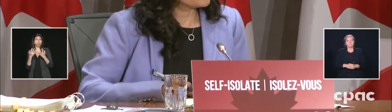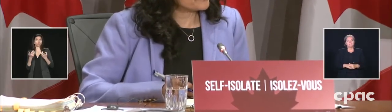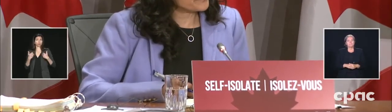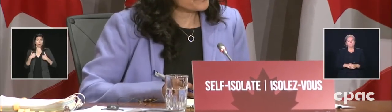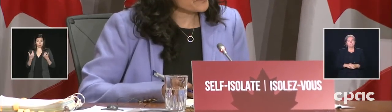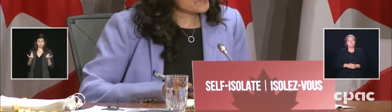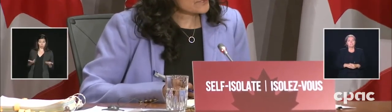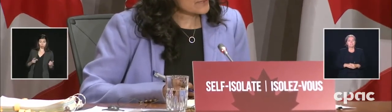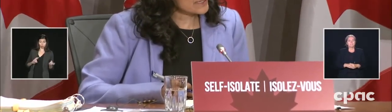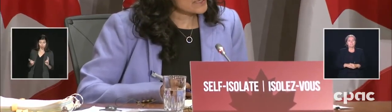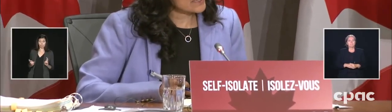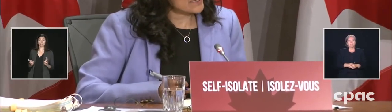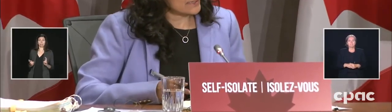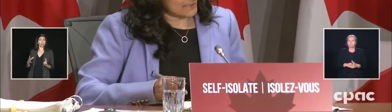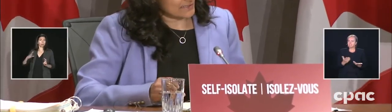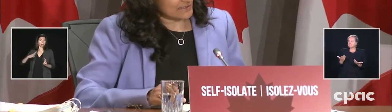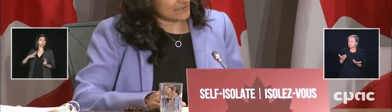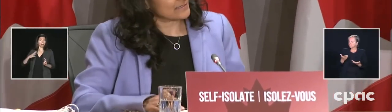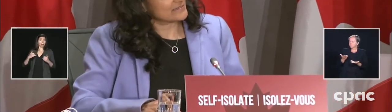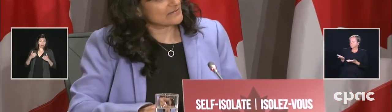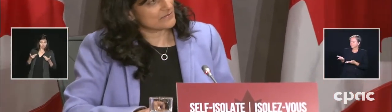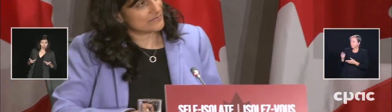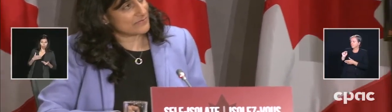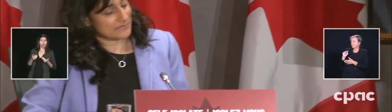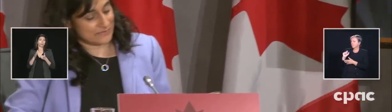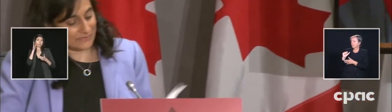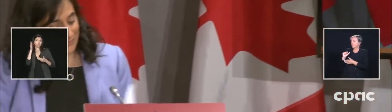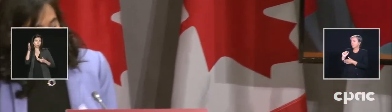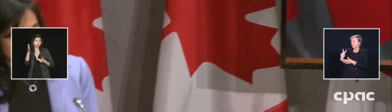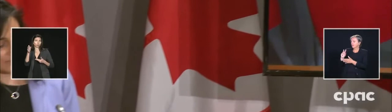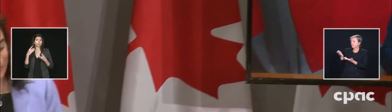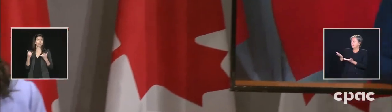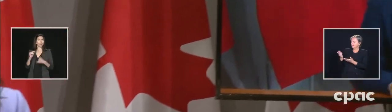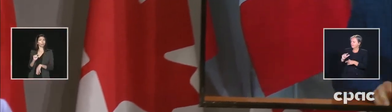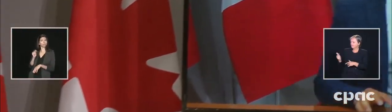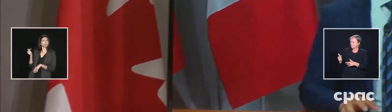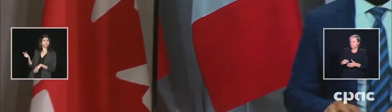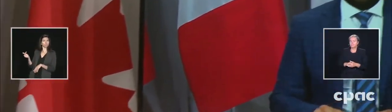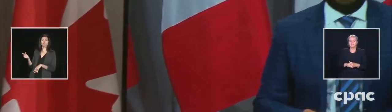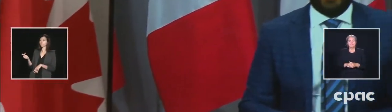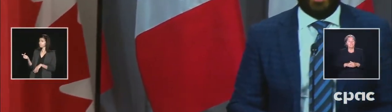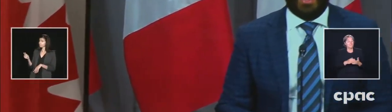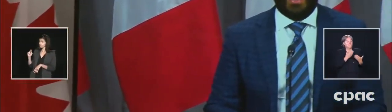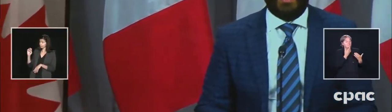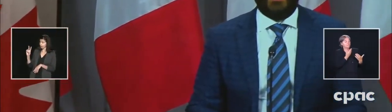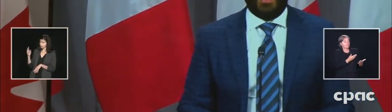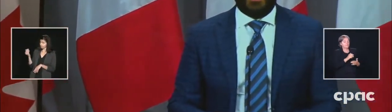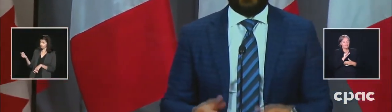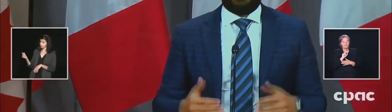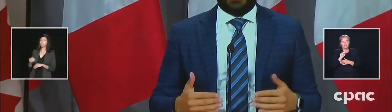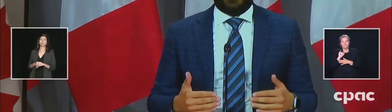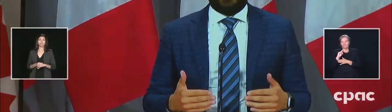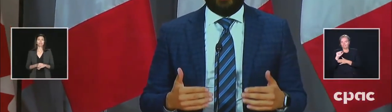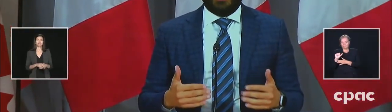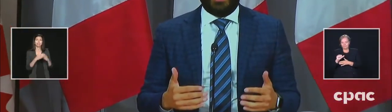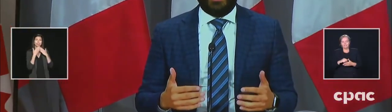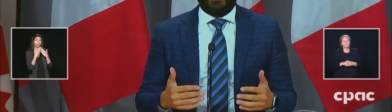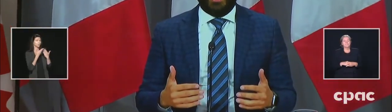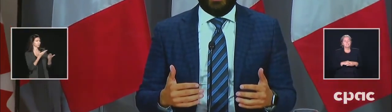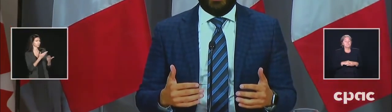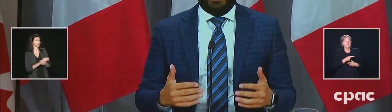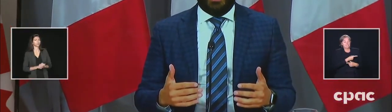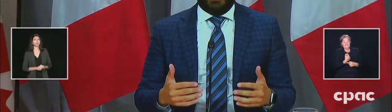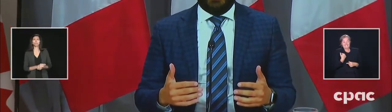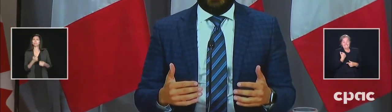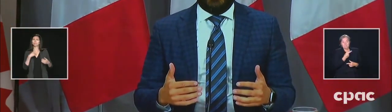Nav. Nav? Merci, Anita. Je suis d'accord avec ma collègue. Nous allons